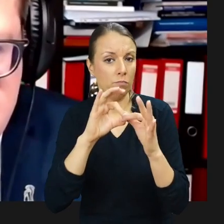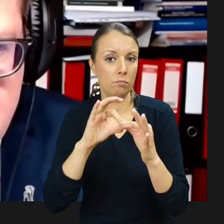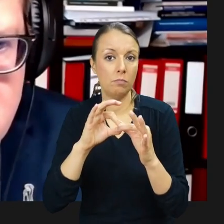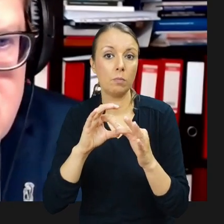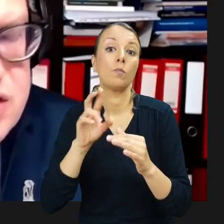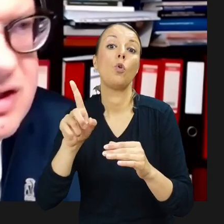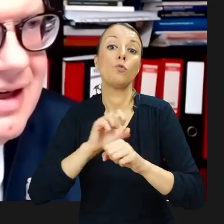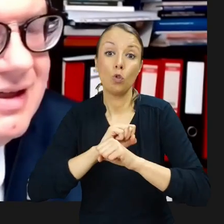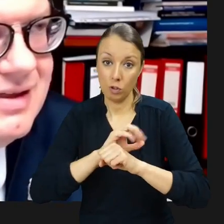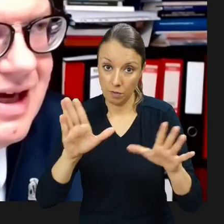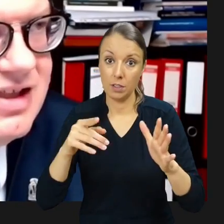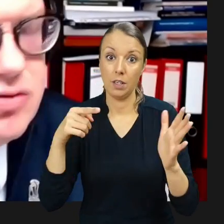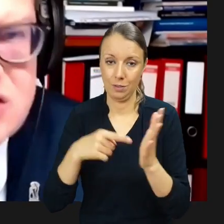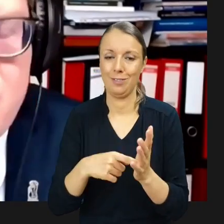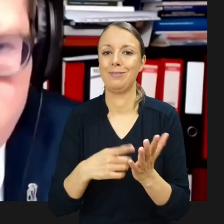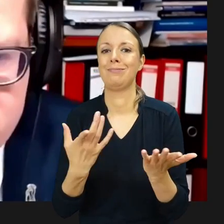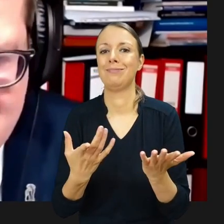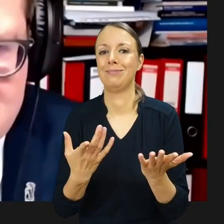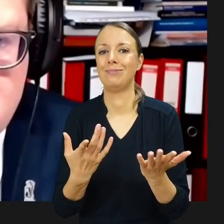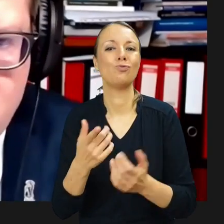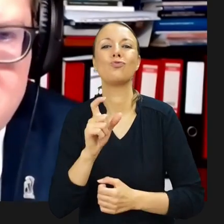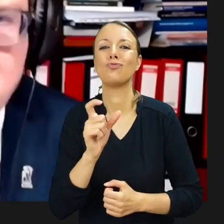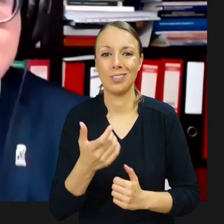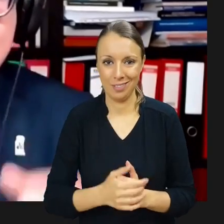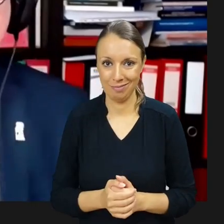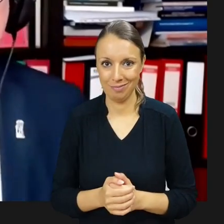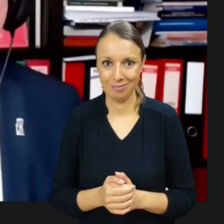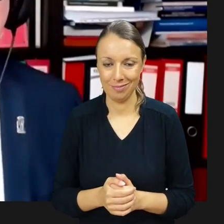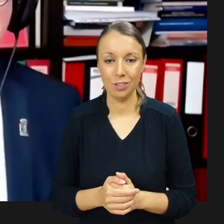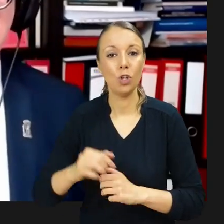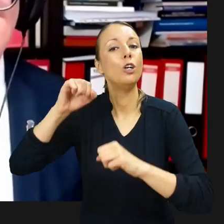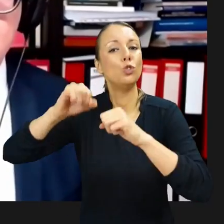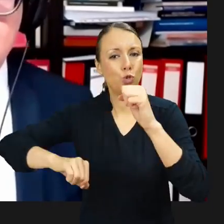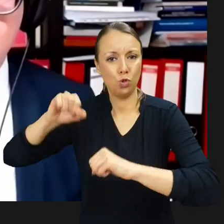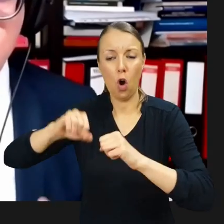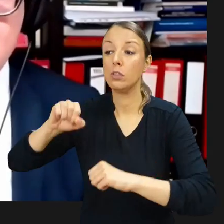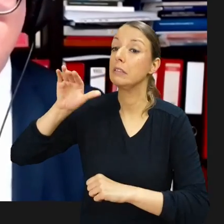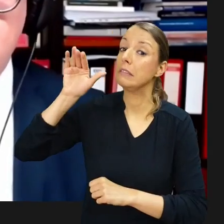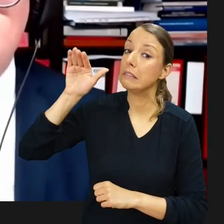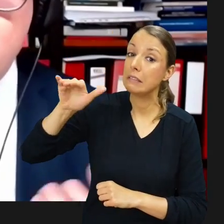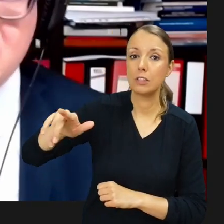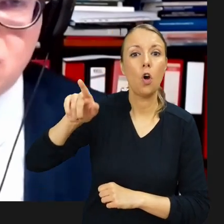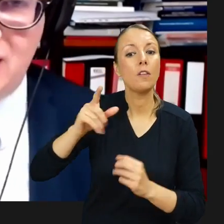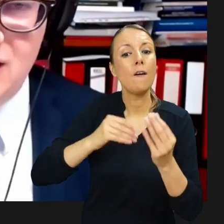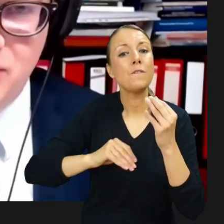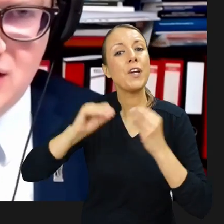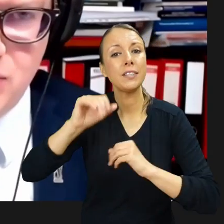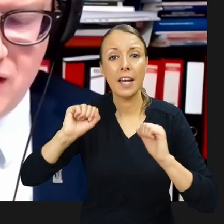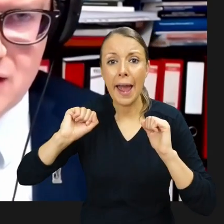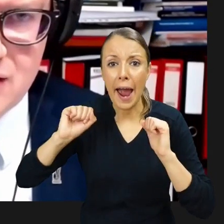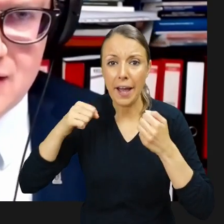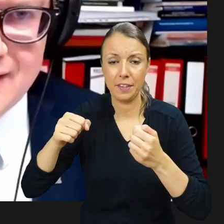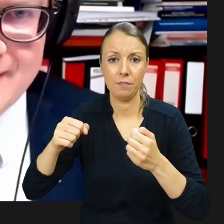oczywistą, że nakazuje się wówczas sądowi bardziej aktywny udział z urzędów